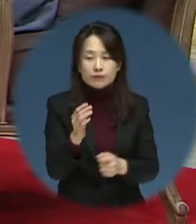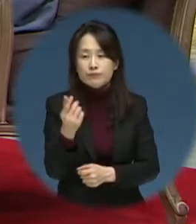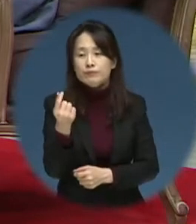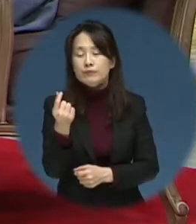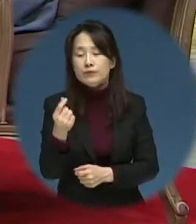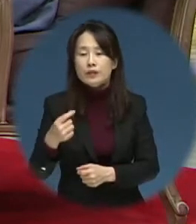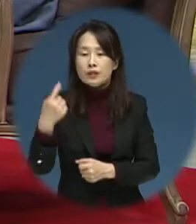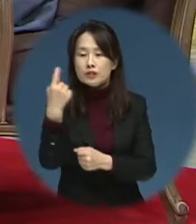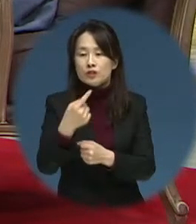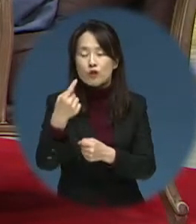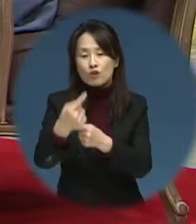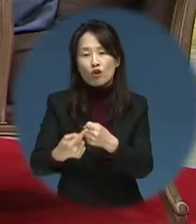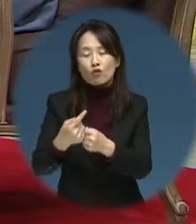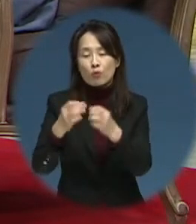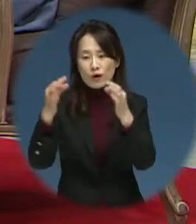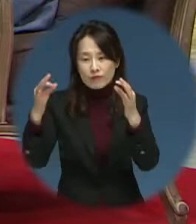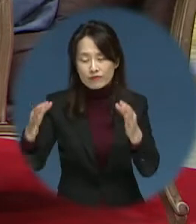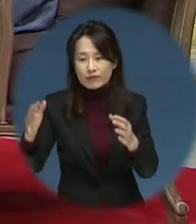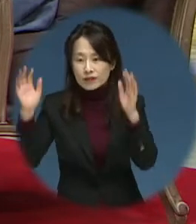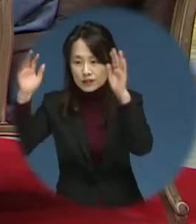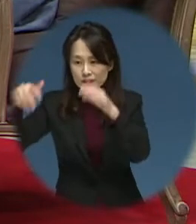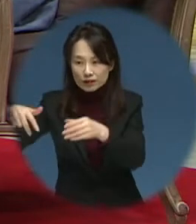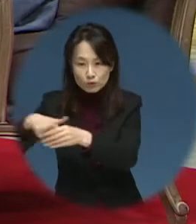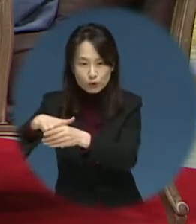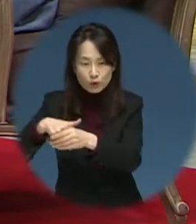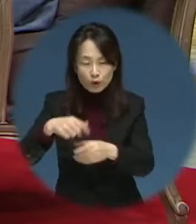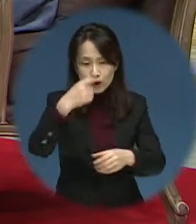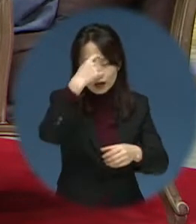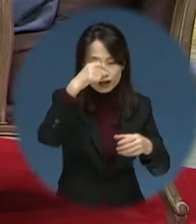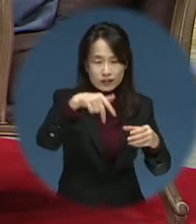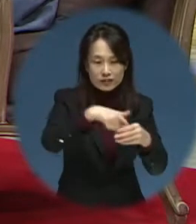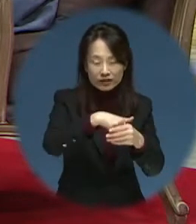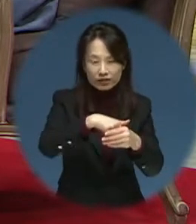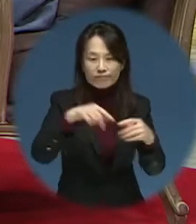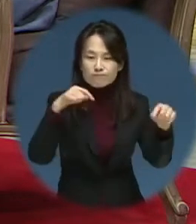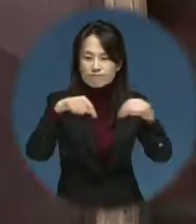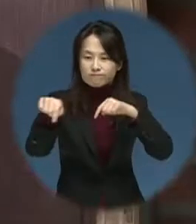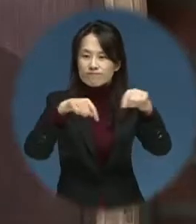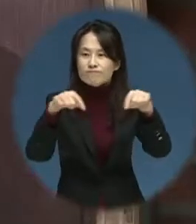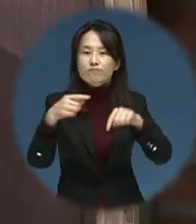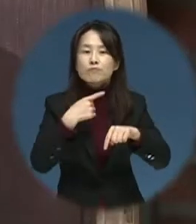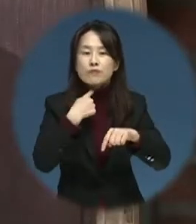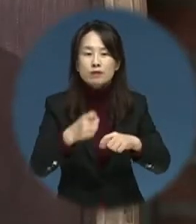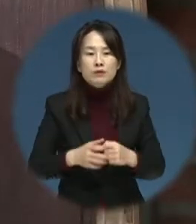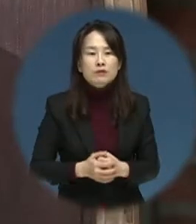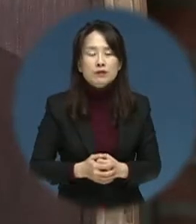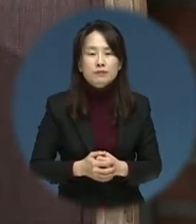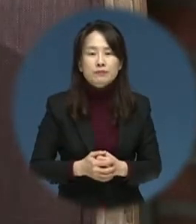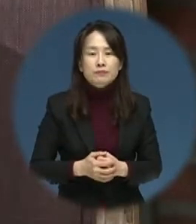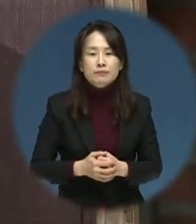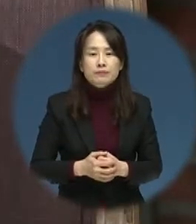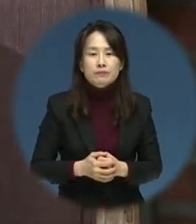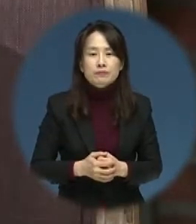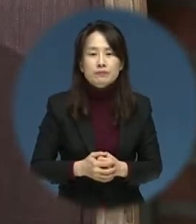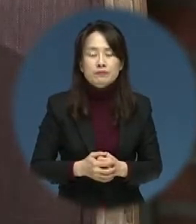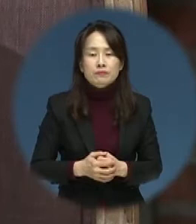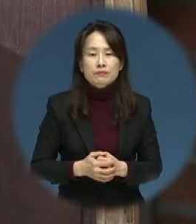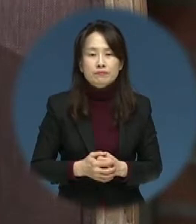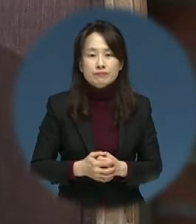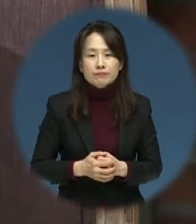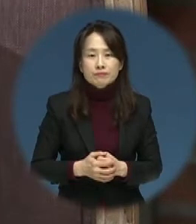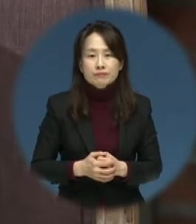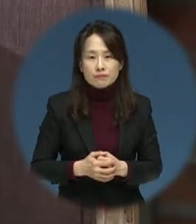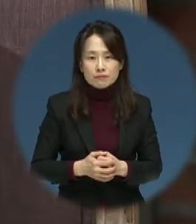이슬람이 지배합니다. 지브롤타 해협을 건너서 이베리아 반도에 진입하는 게 711년이고 오스만